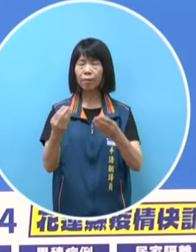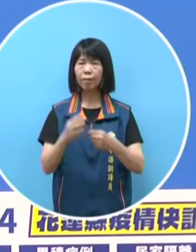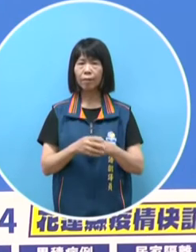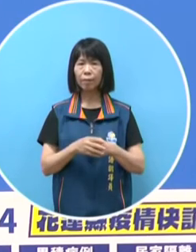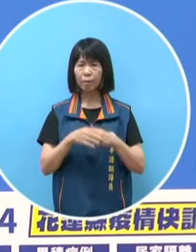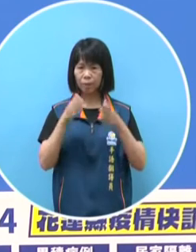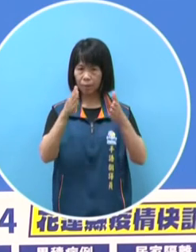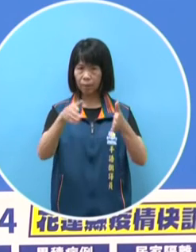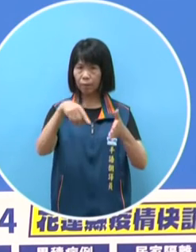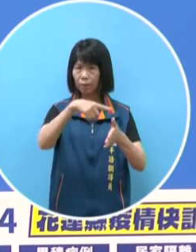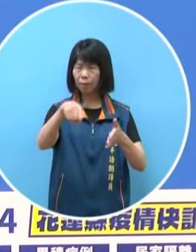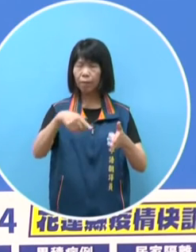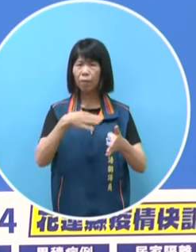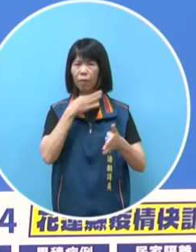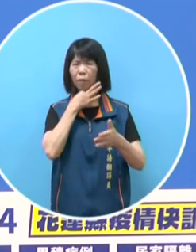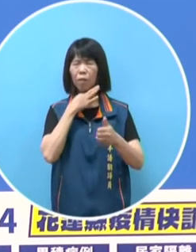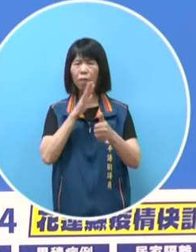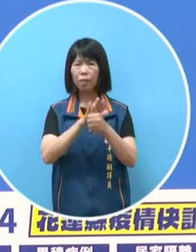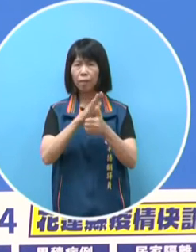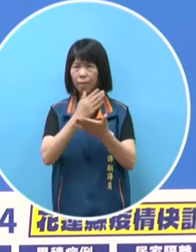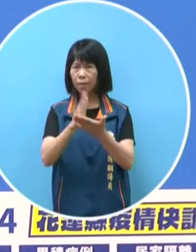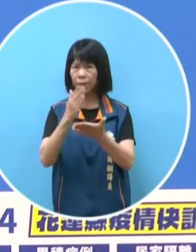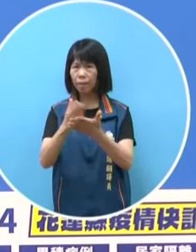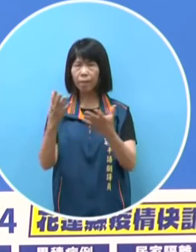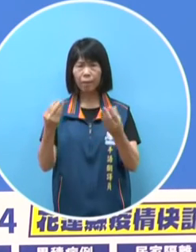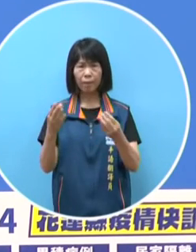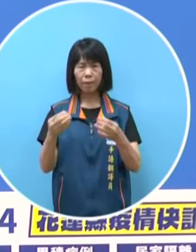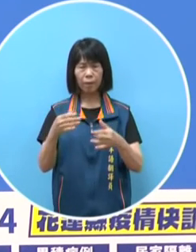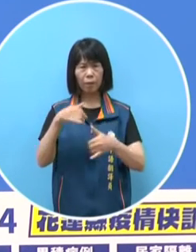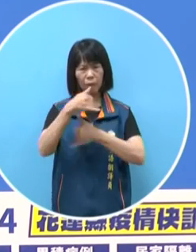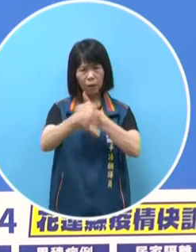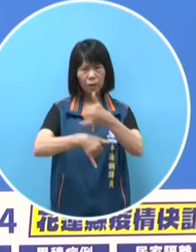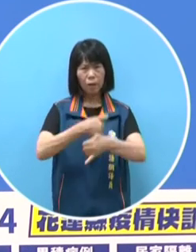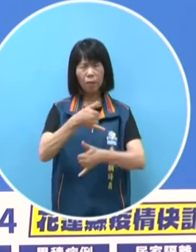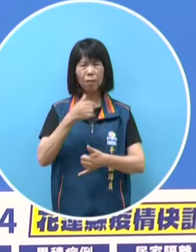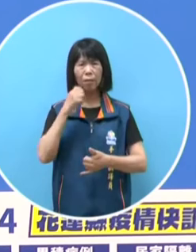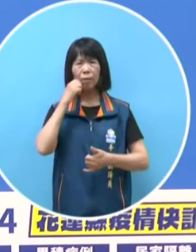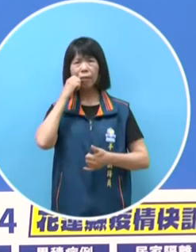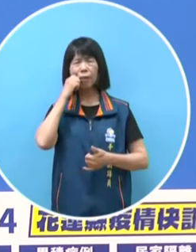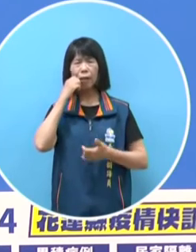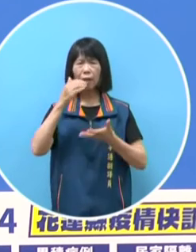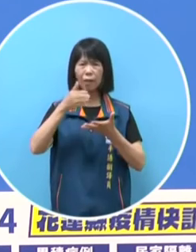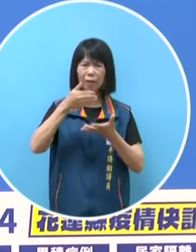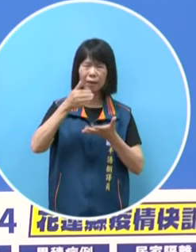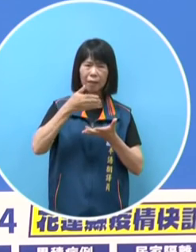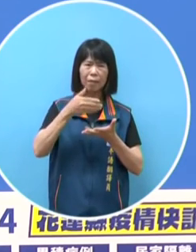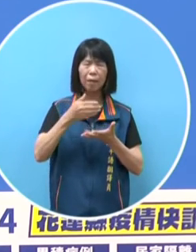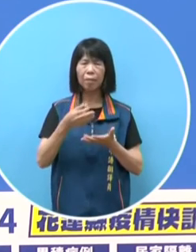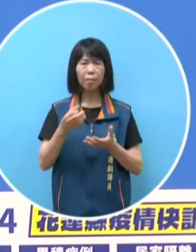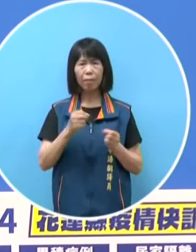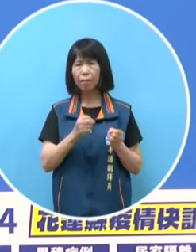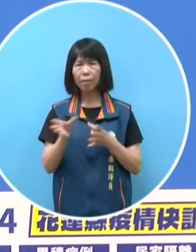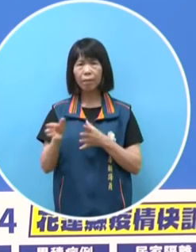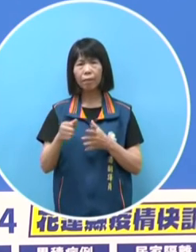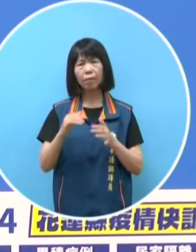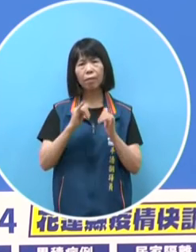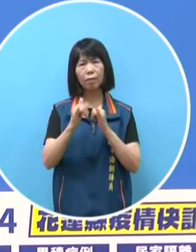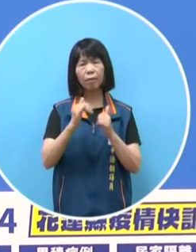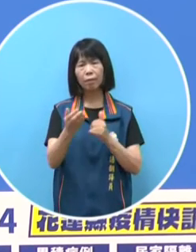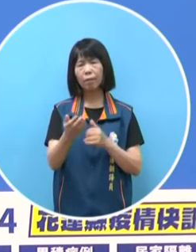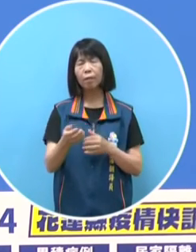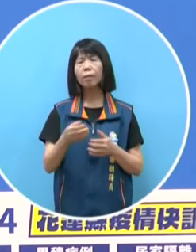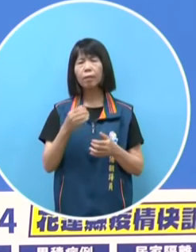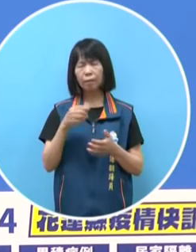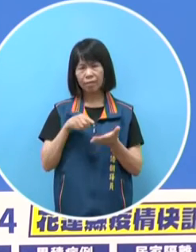的这个乡亲，他是生活陷入了困境，三餐不济的乡亲来运